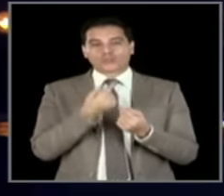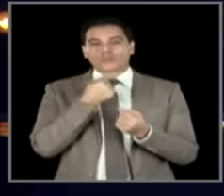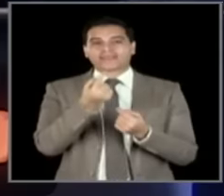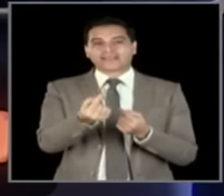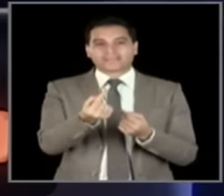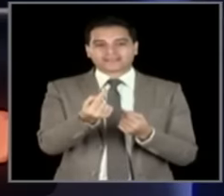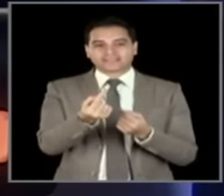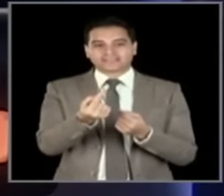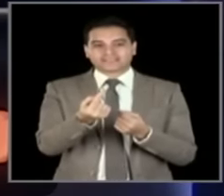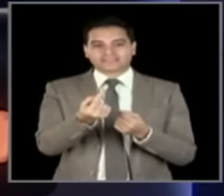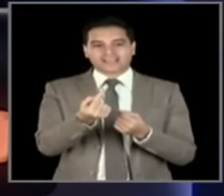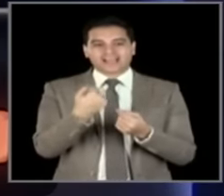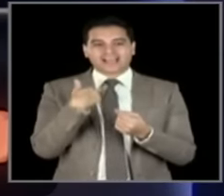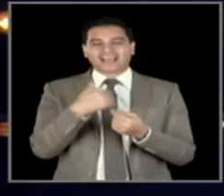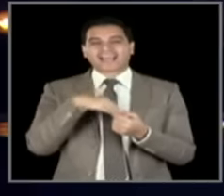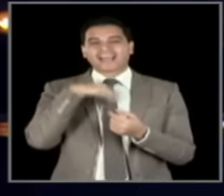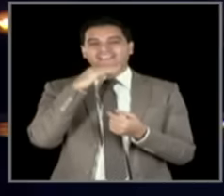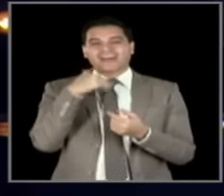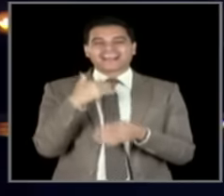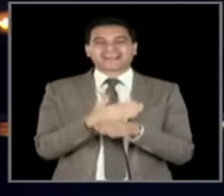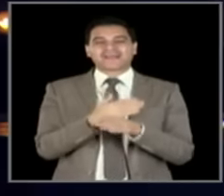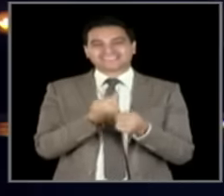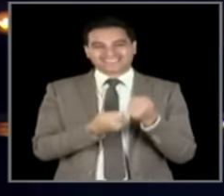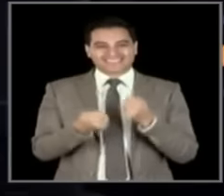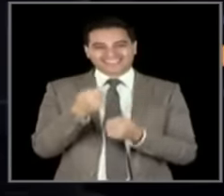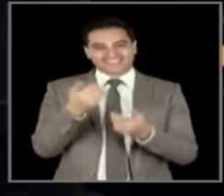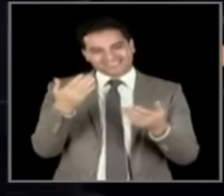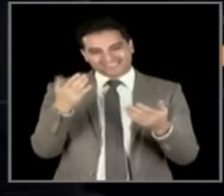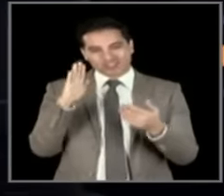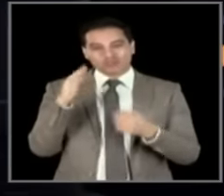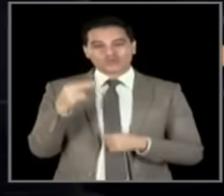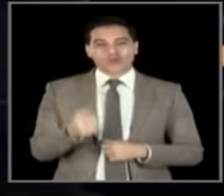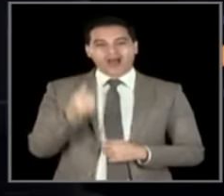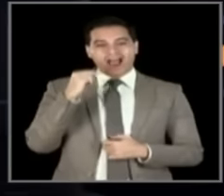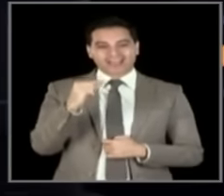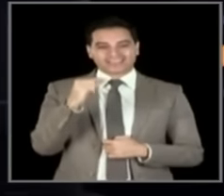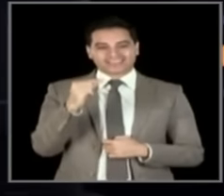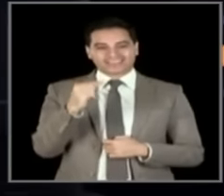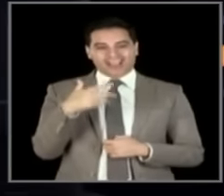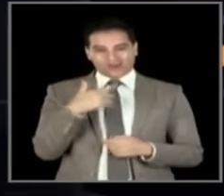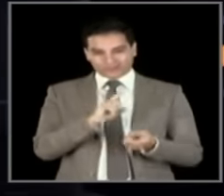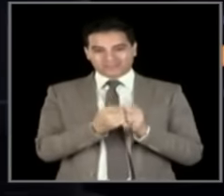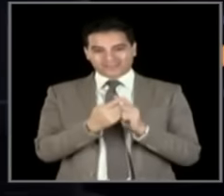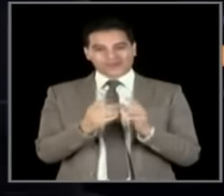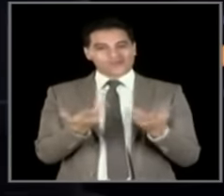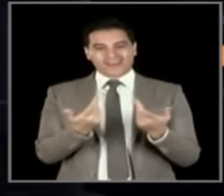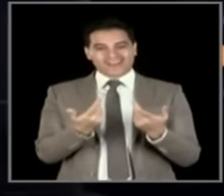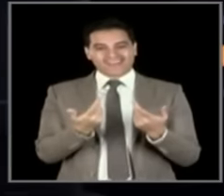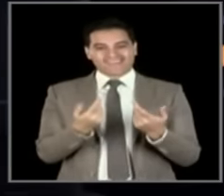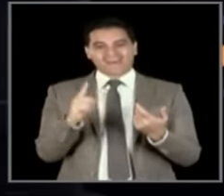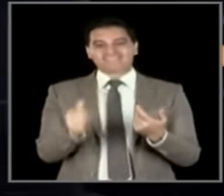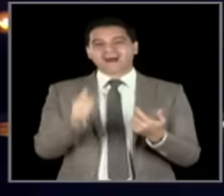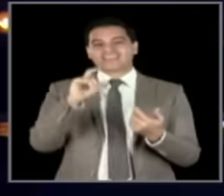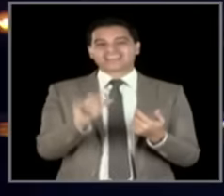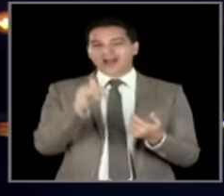قادرة، كفاية اللي أنا فيه. نرجع سعاد تاني؟ عايزة ترجعي يا سعاد؟ لا سعاد